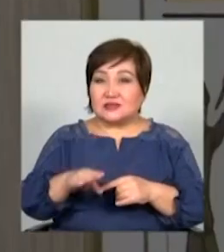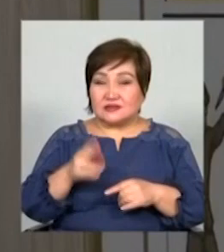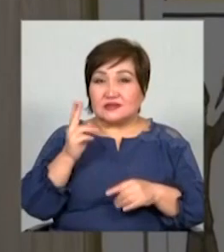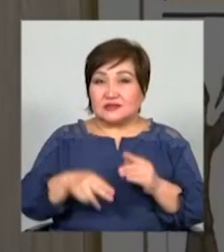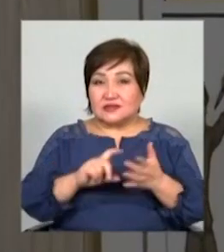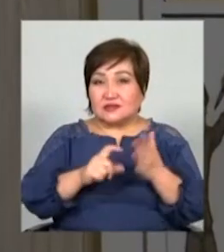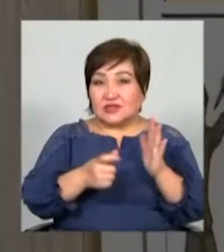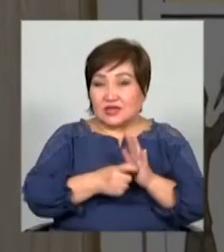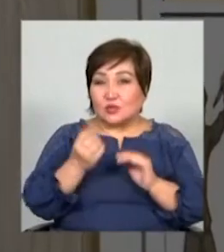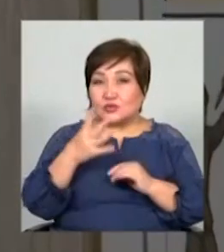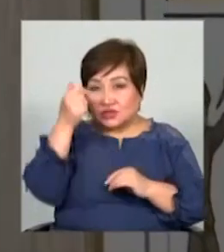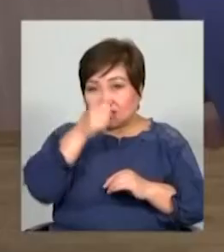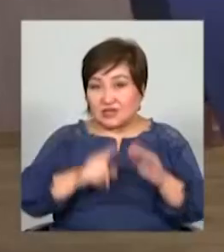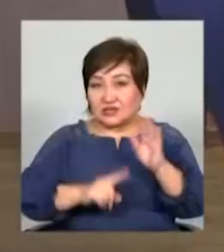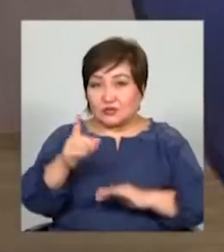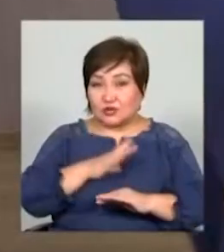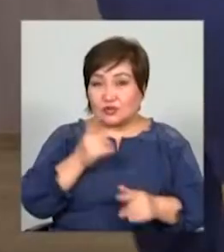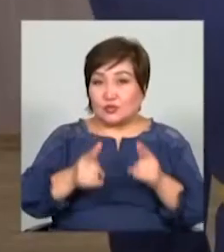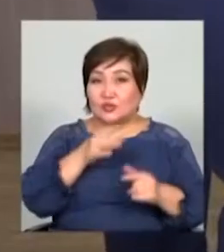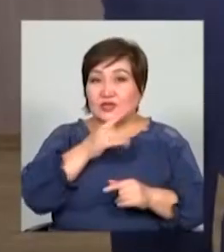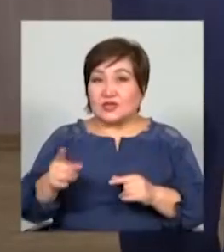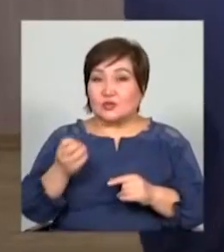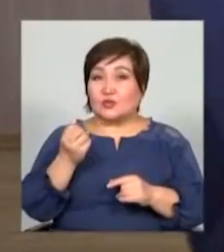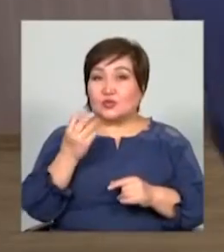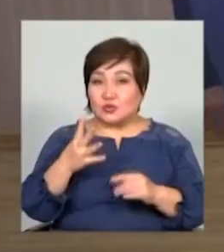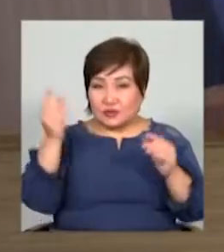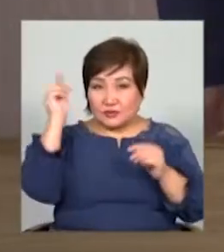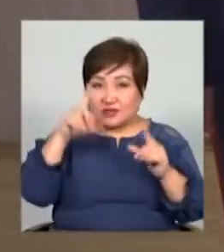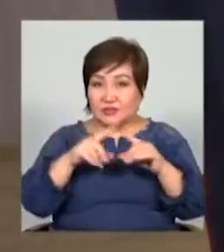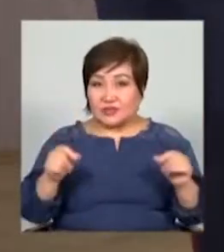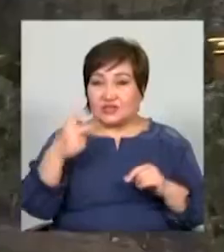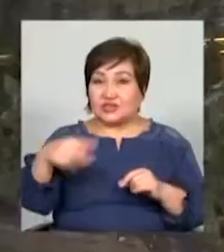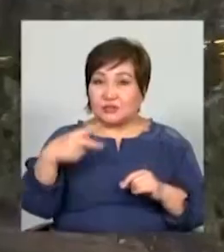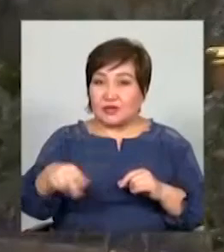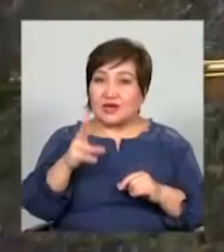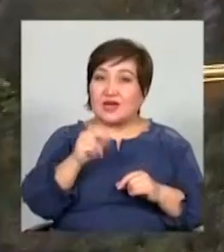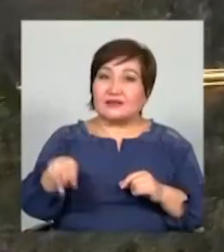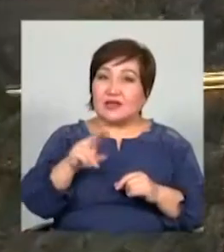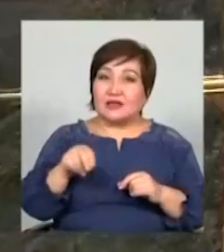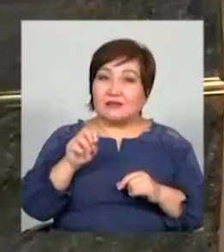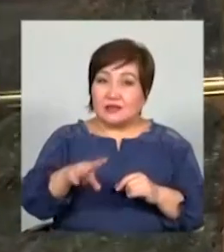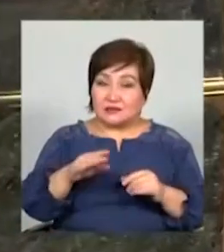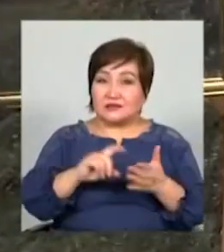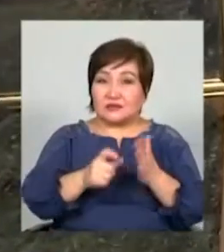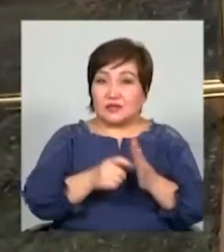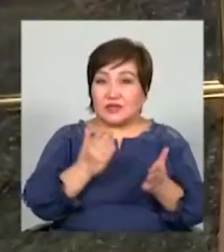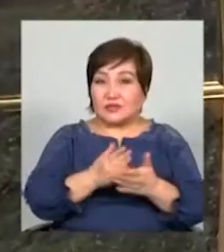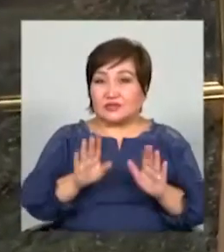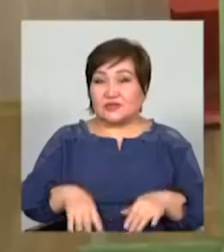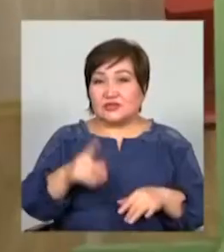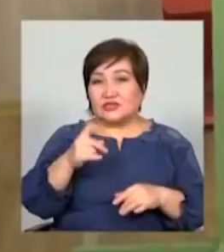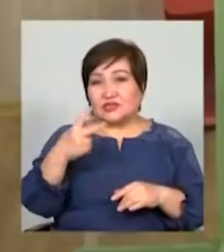жылы ашылған еді. Бүгінгі таңда 14 мектепте жалпы 20 кадет сыныбы бар. Аталған оқу орындарында 750-ден астам